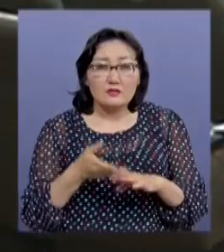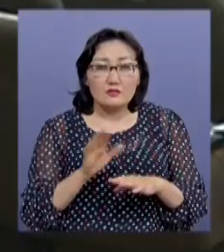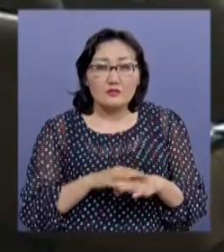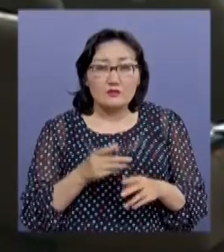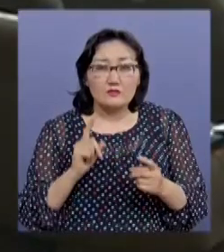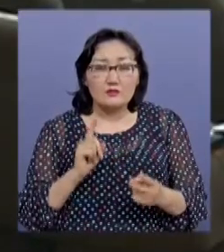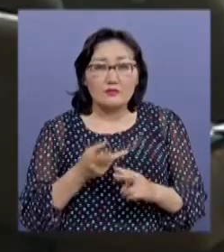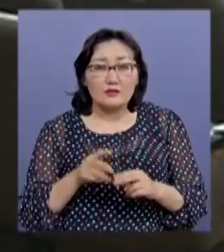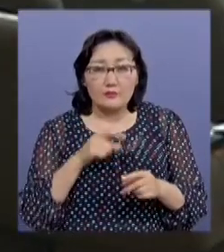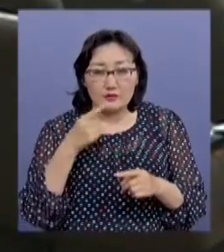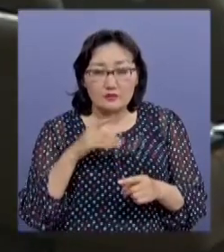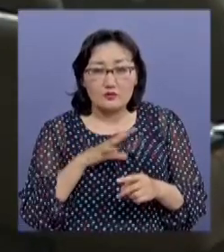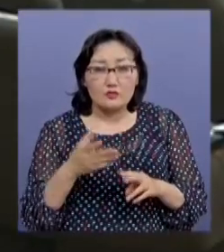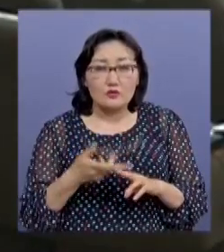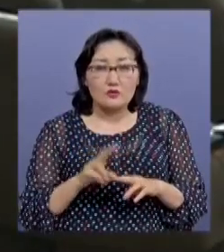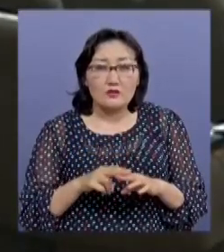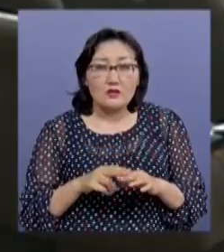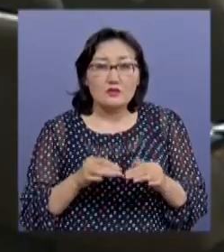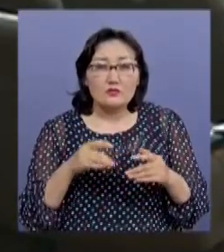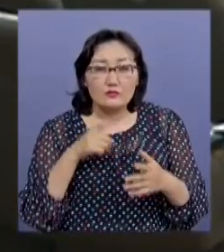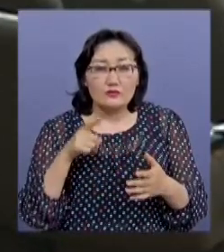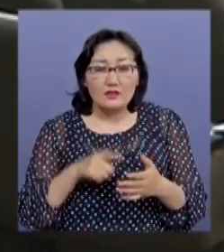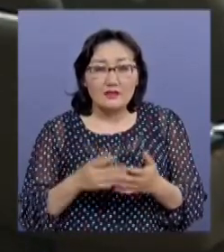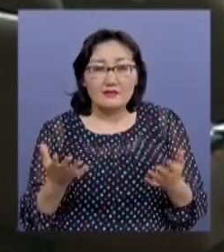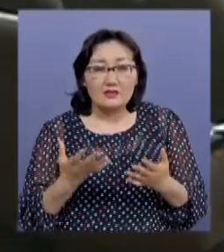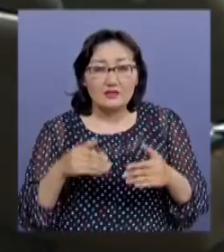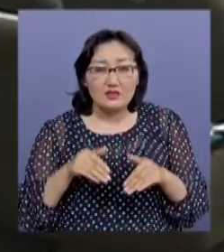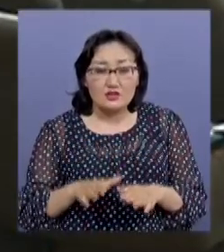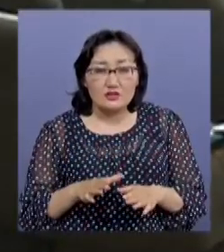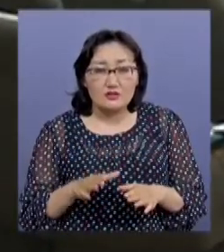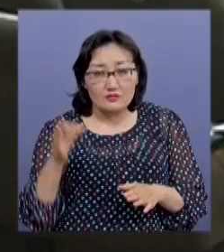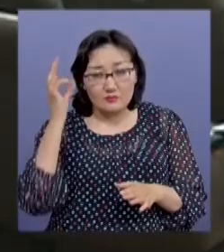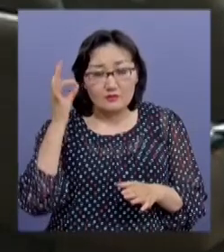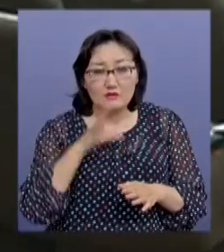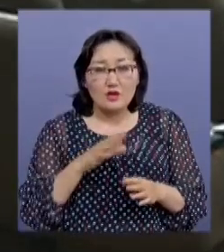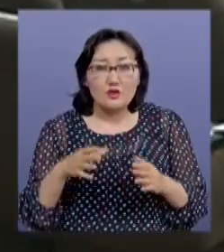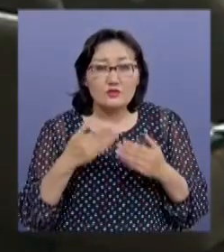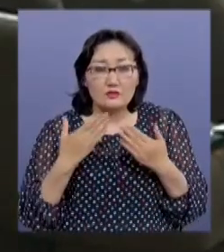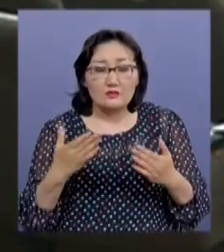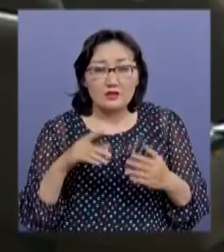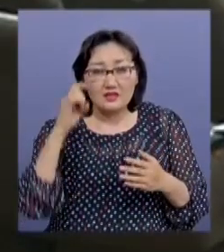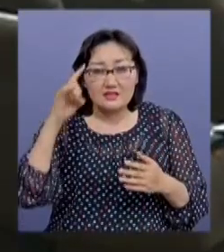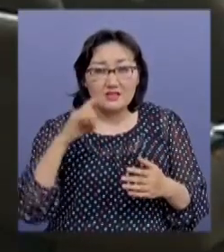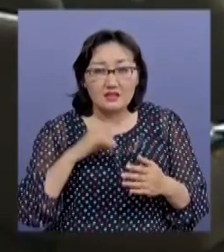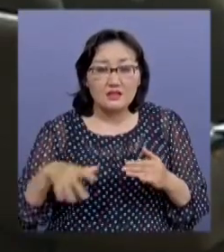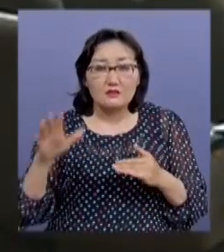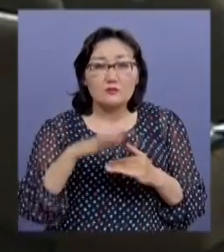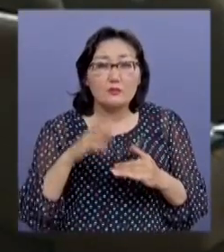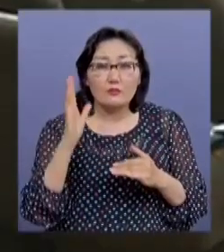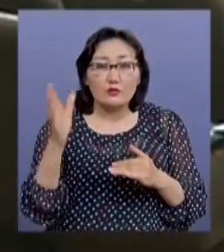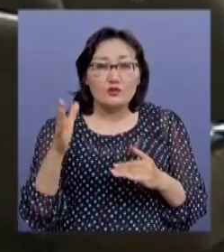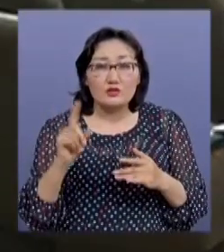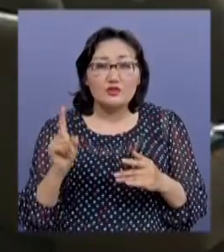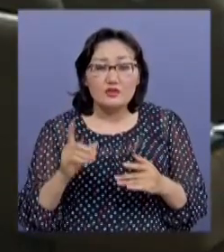қиындықтарды атап өтіп, сол шаштан көп шаруаны қалай шешкендерін еске алды. Соңғысы қазақ халқын алда болашақта не